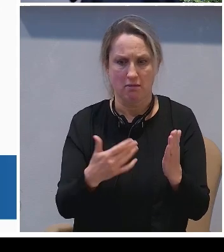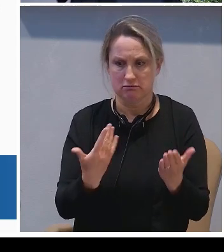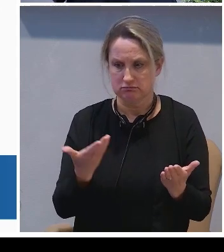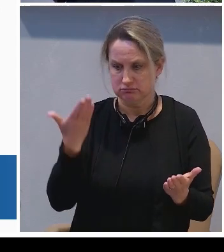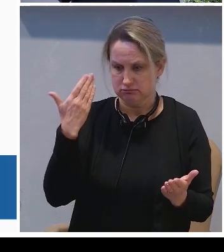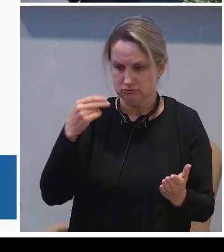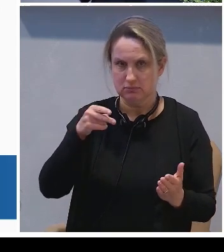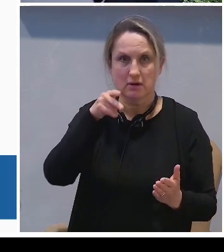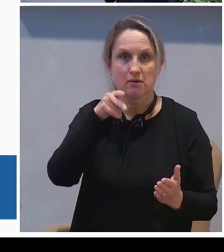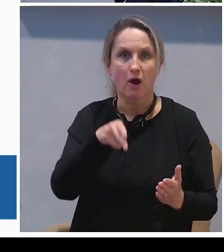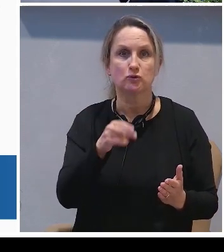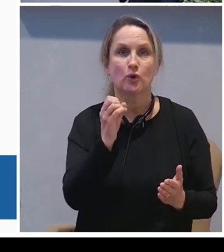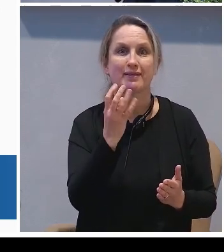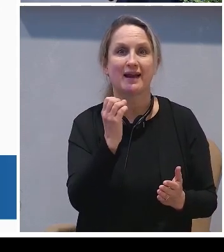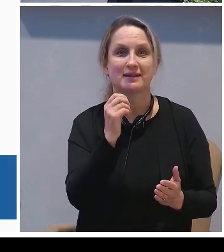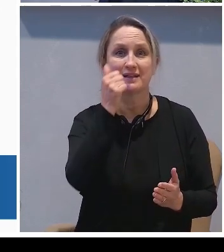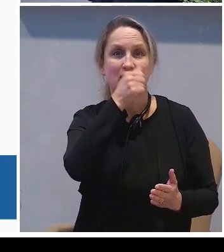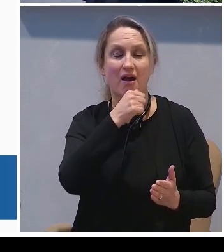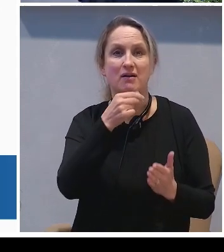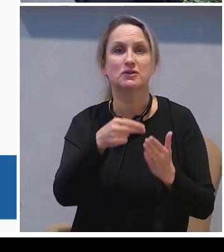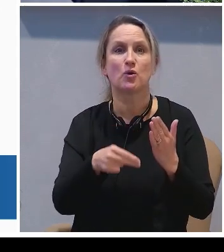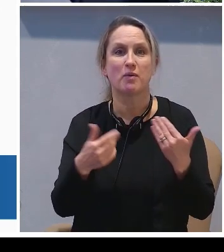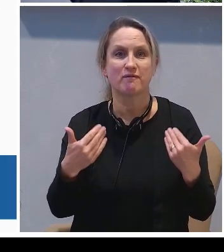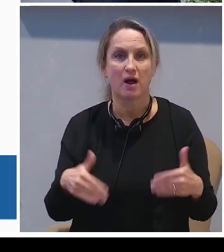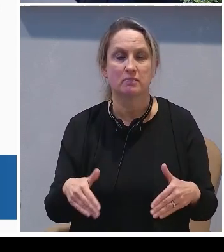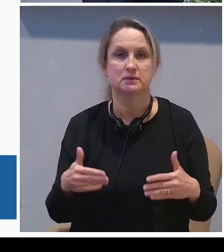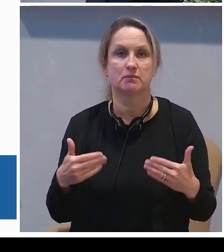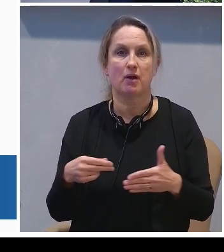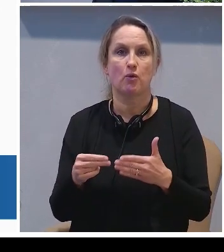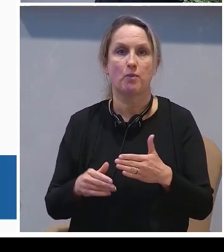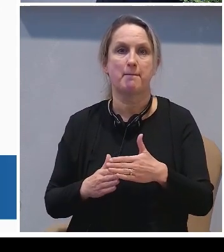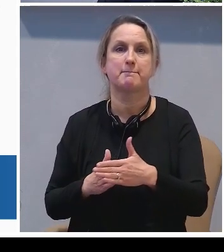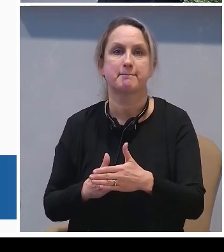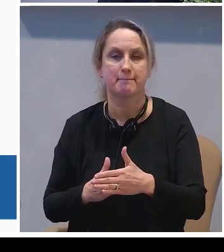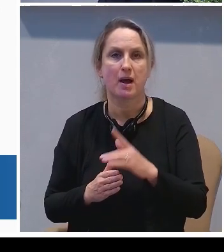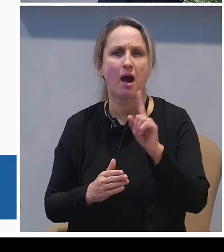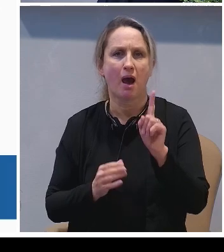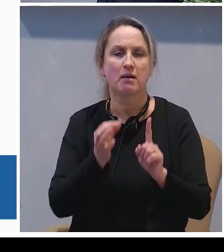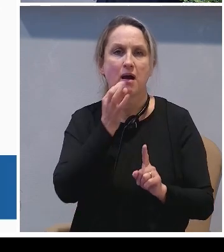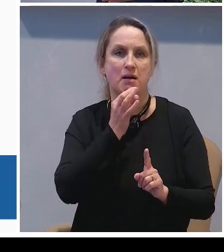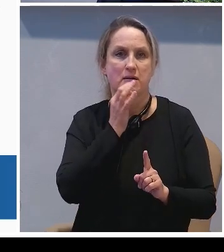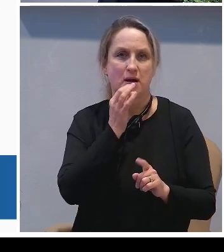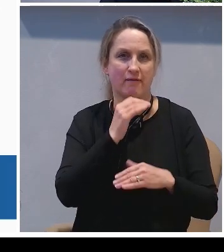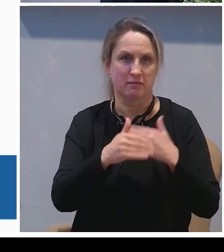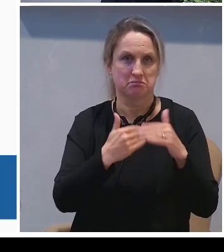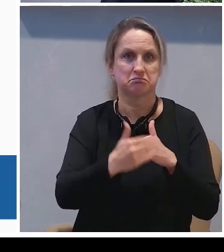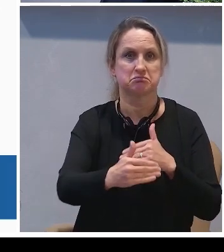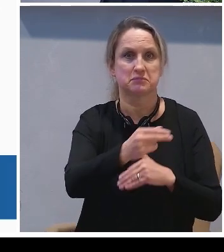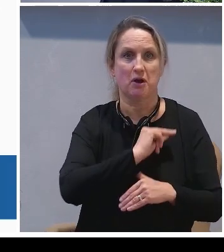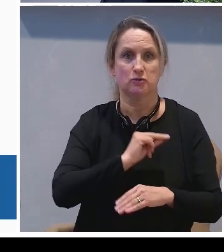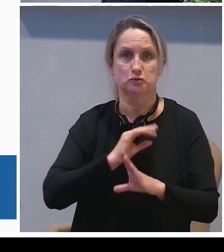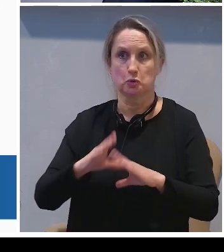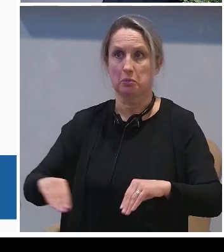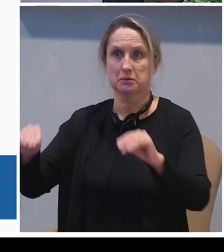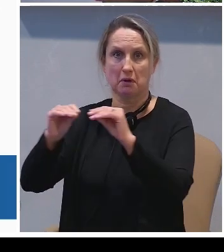EU 2014. granted aastal. See the on hetkel authorization peatatud, aga to see ravim on edukalt kasutamisel Translarna to Suurbritannias ja me Ataluren